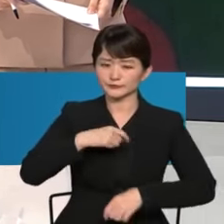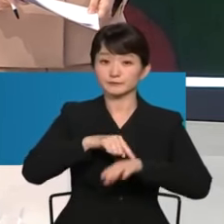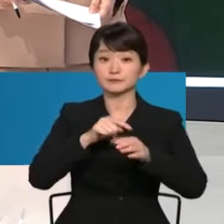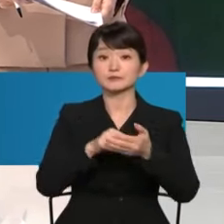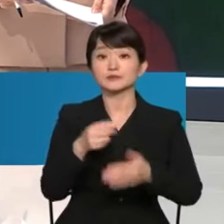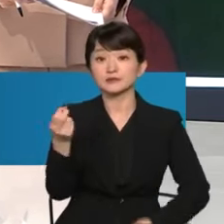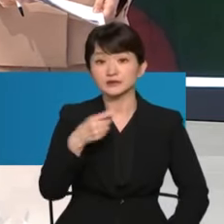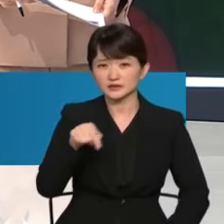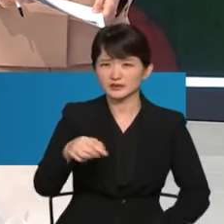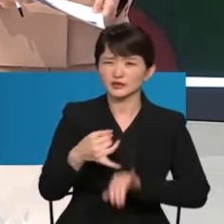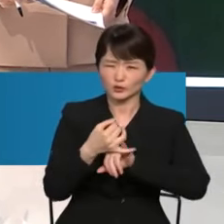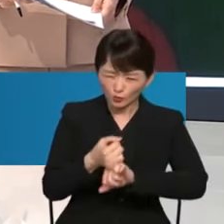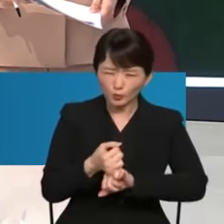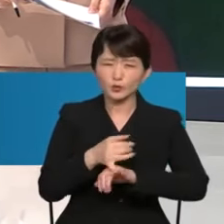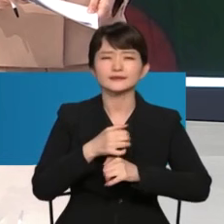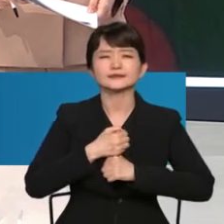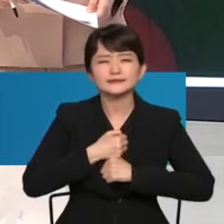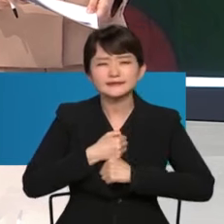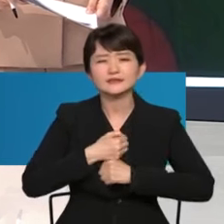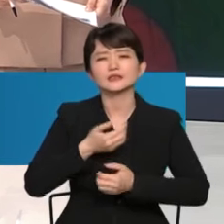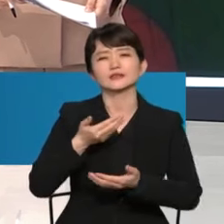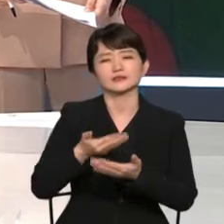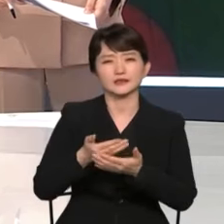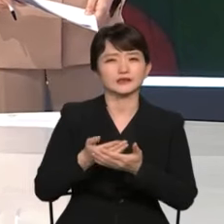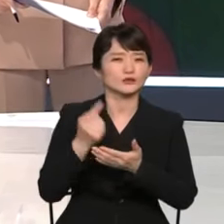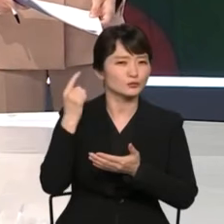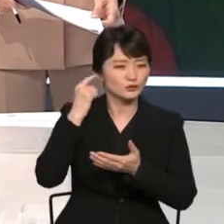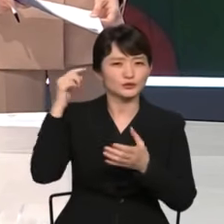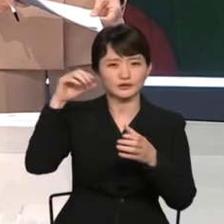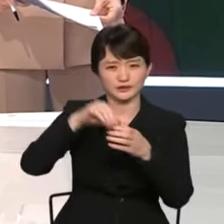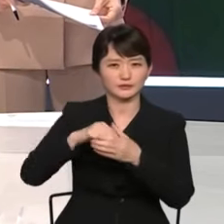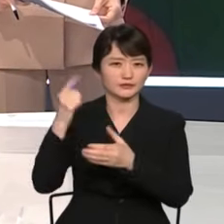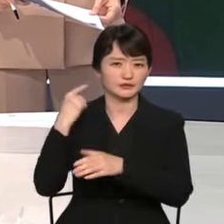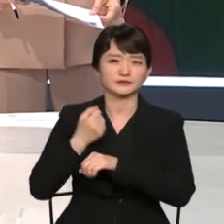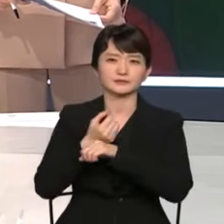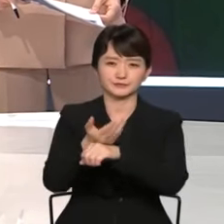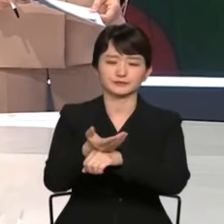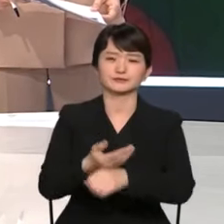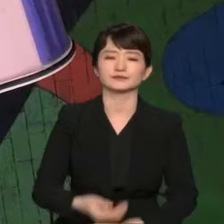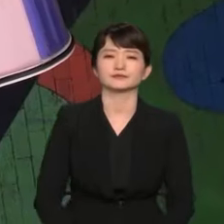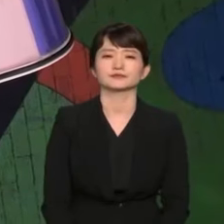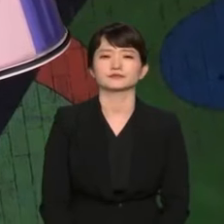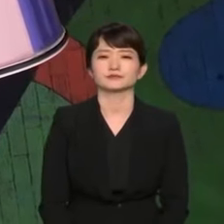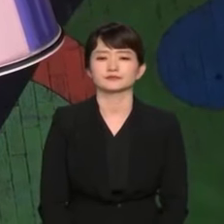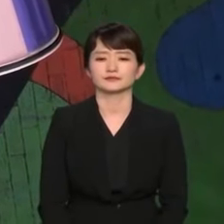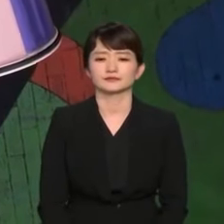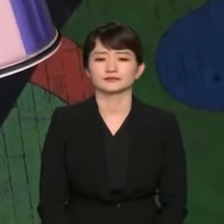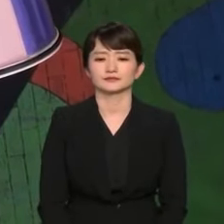심정과 이것만은 꼭 지켜달라는 목소리들을 담았습니다. 이희령 기자입니다.